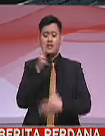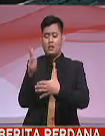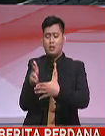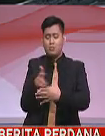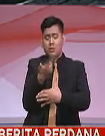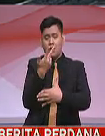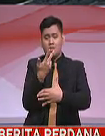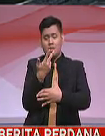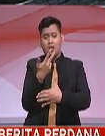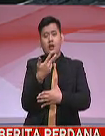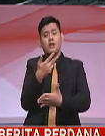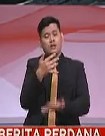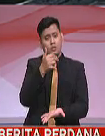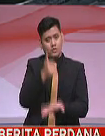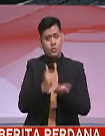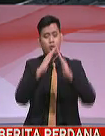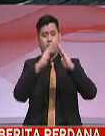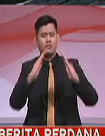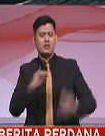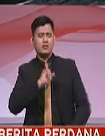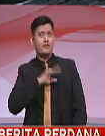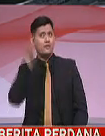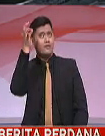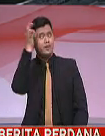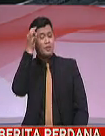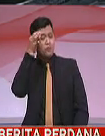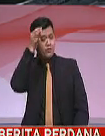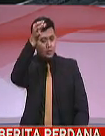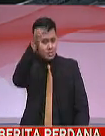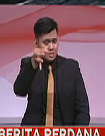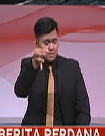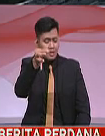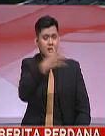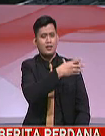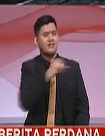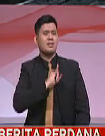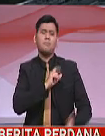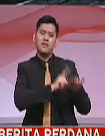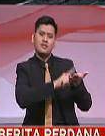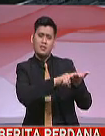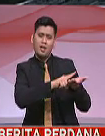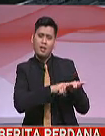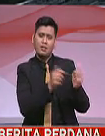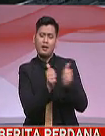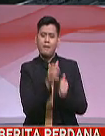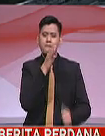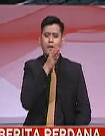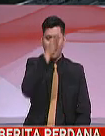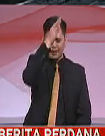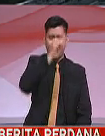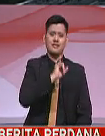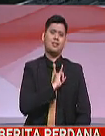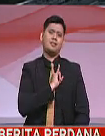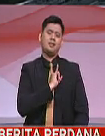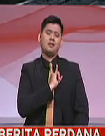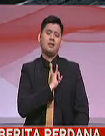dari rumah saya berpikir tentang masa depan tentunya dengan Mak dan ayah saya sebab Mak dan ayah saya